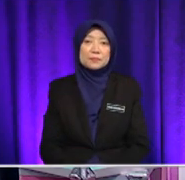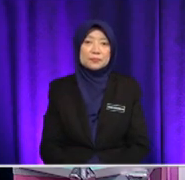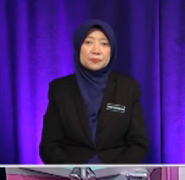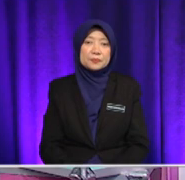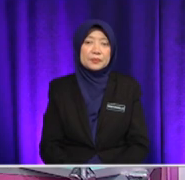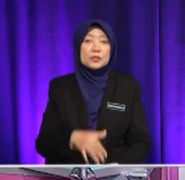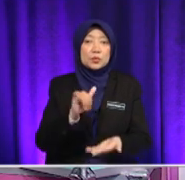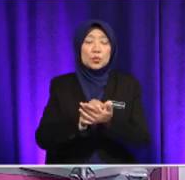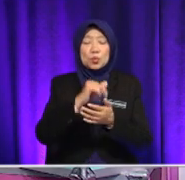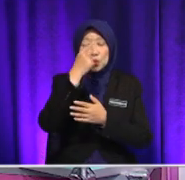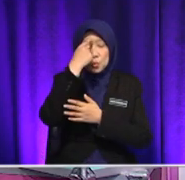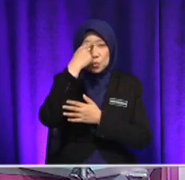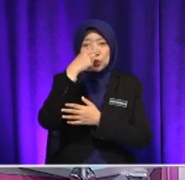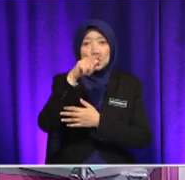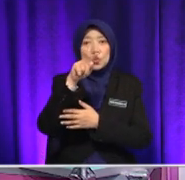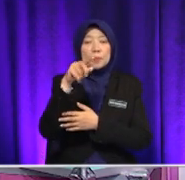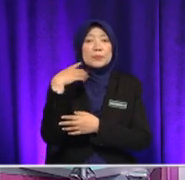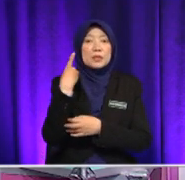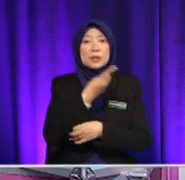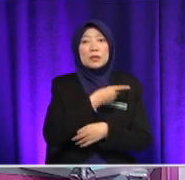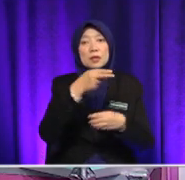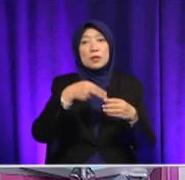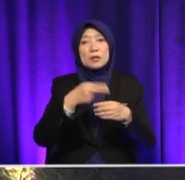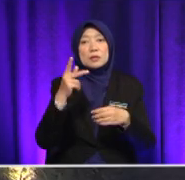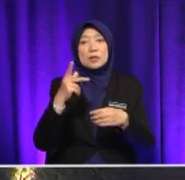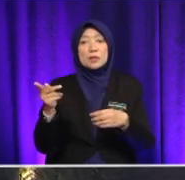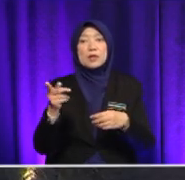untuk kita hasilkan